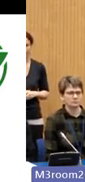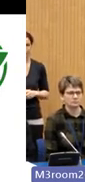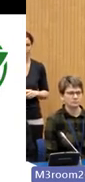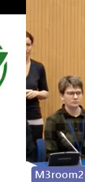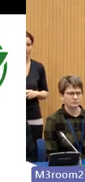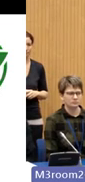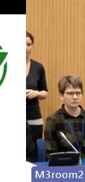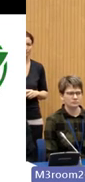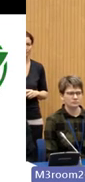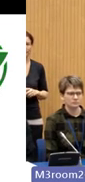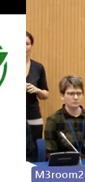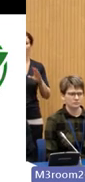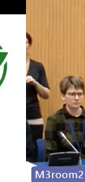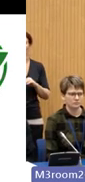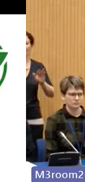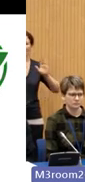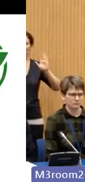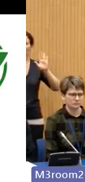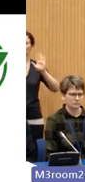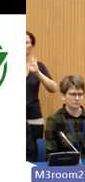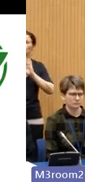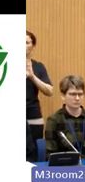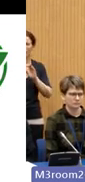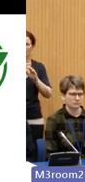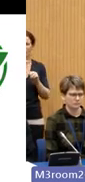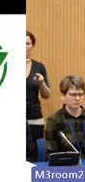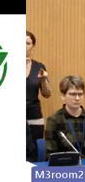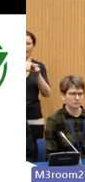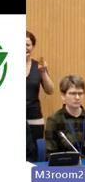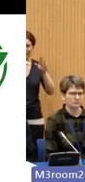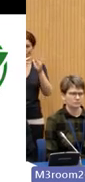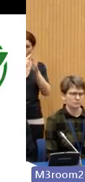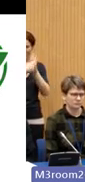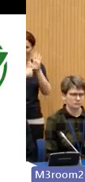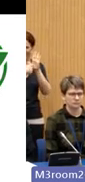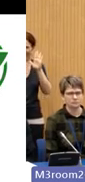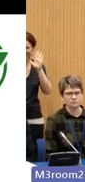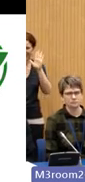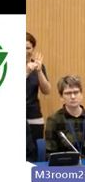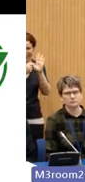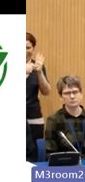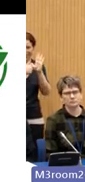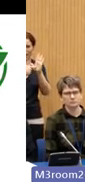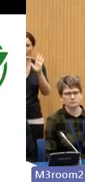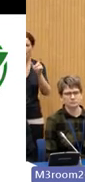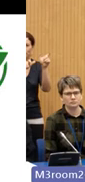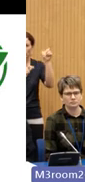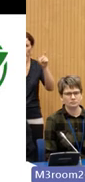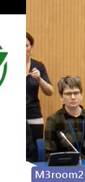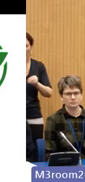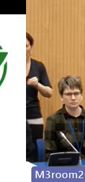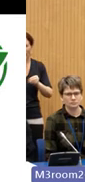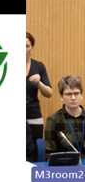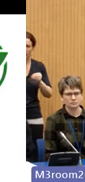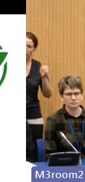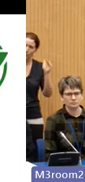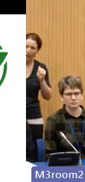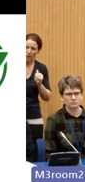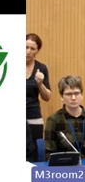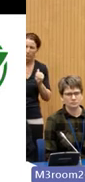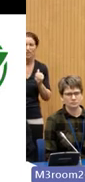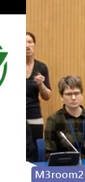Der Artikel 27, über den haben wir gerade auch schon gesprochen, und die Schwierigkeit für viele Menschen mit einer Lernbeeinträchtigung auch,